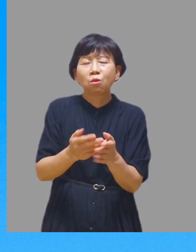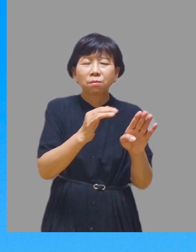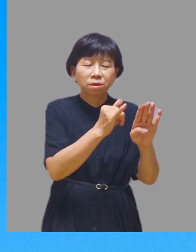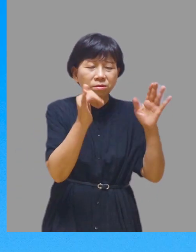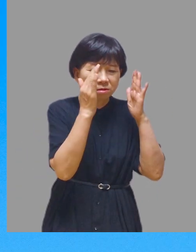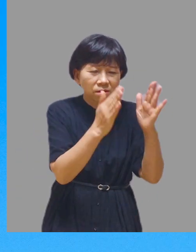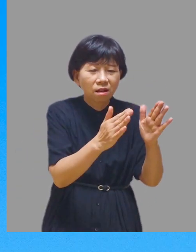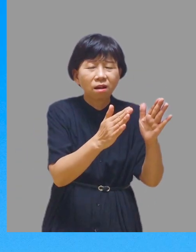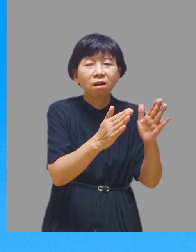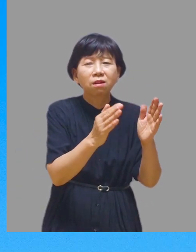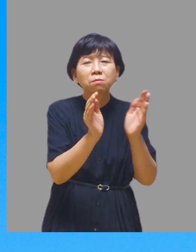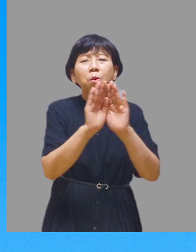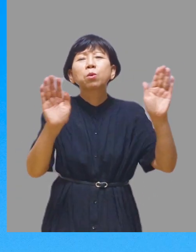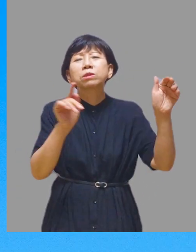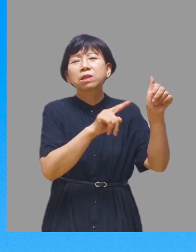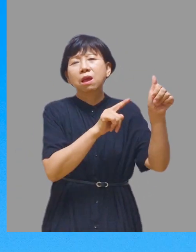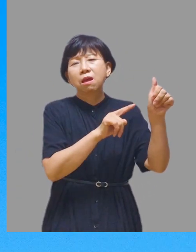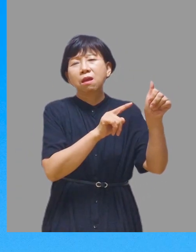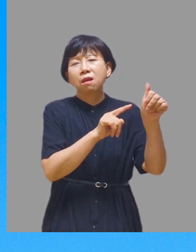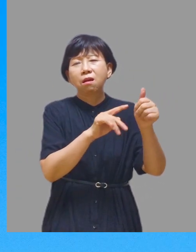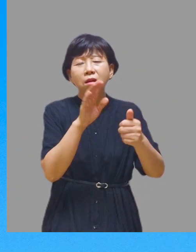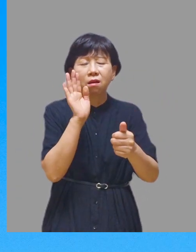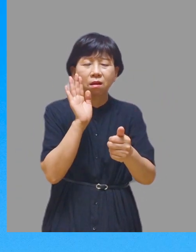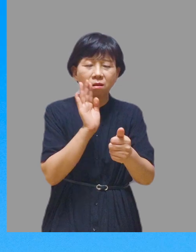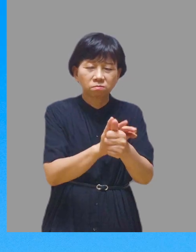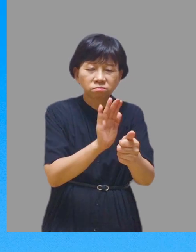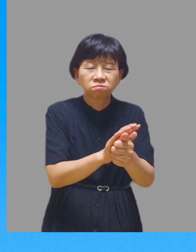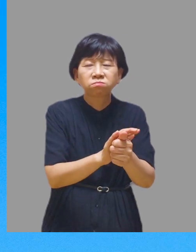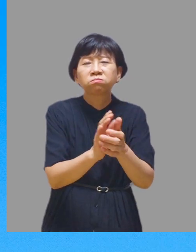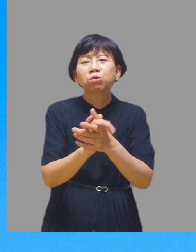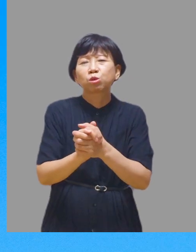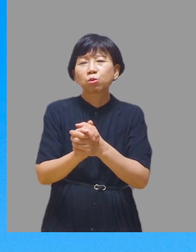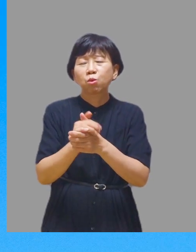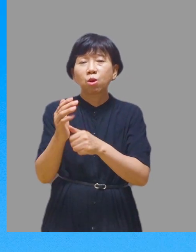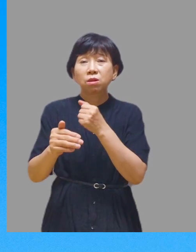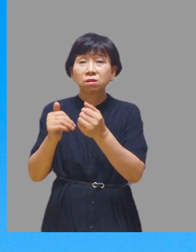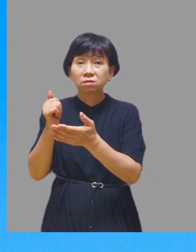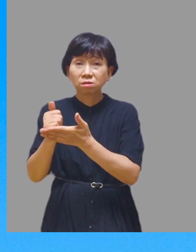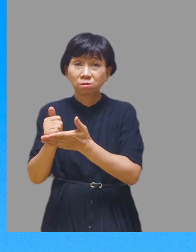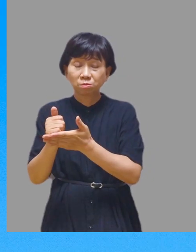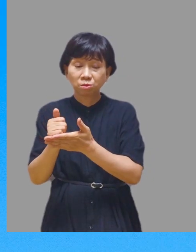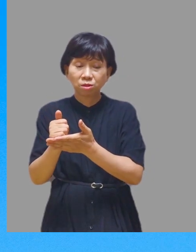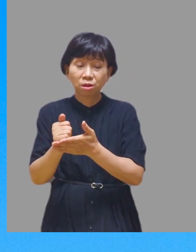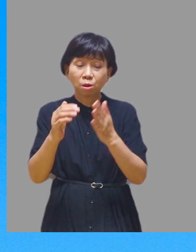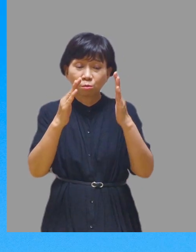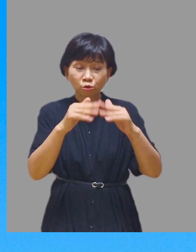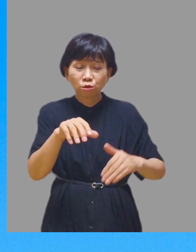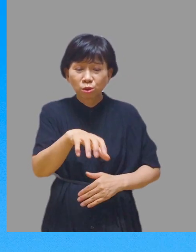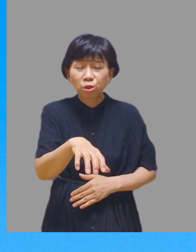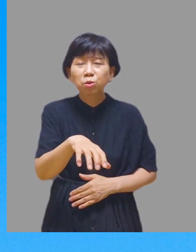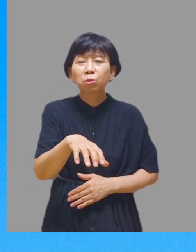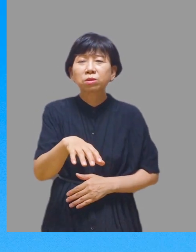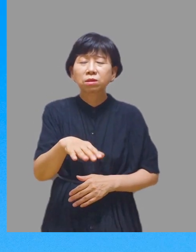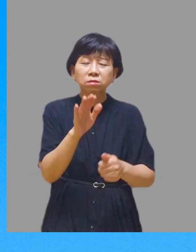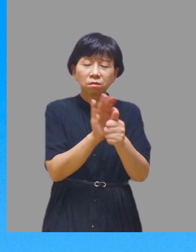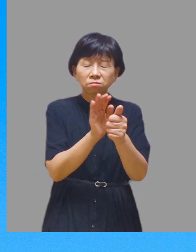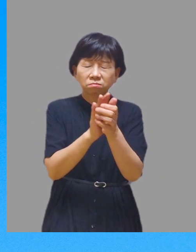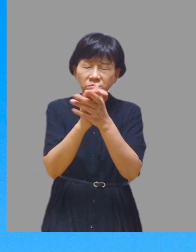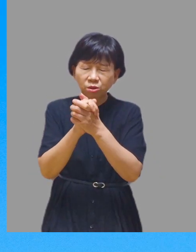백성들을 향한 모세의 중보 기도였습니다. 하나님은요, 이처럼 무너진 자리에서 중보하며 서는